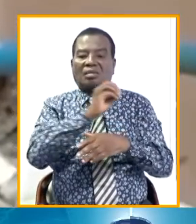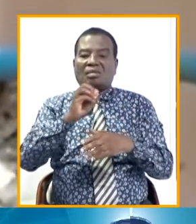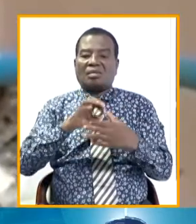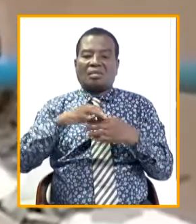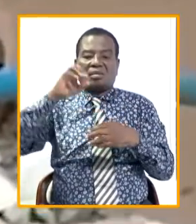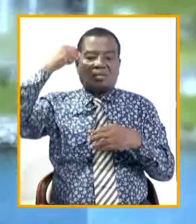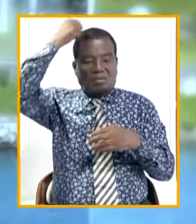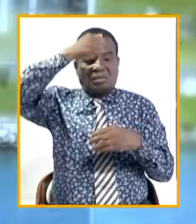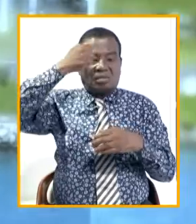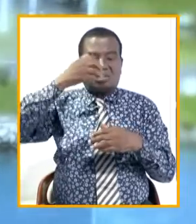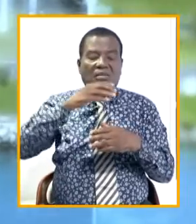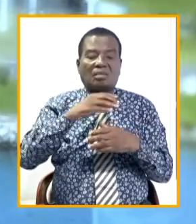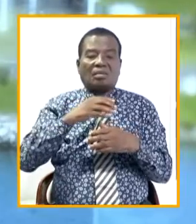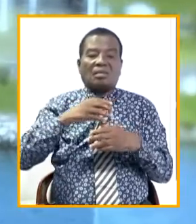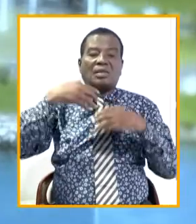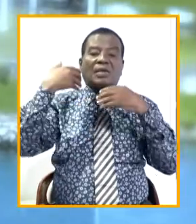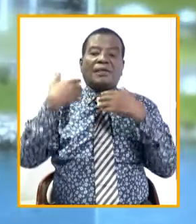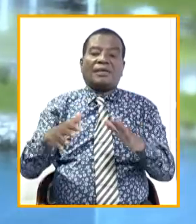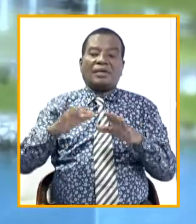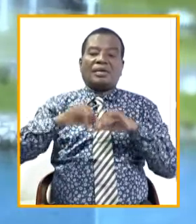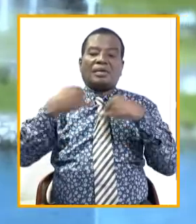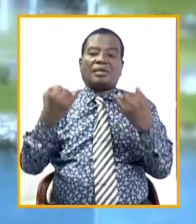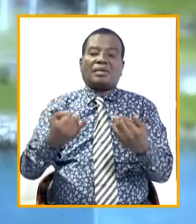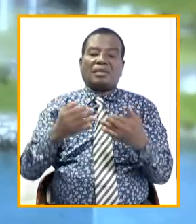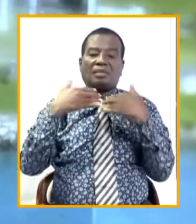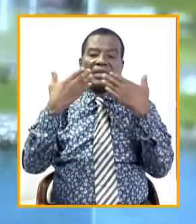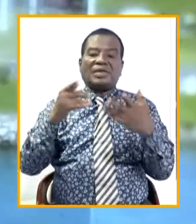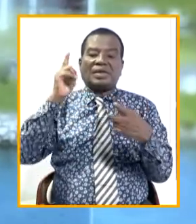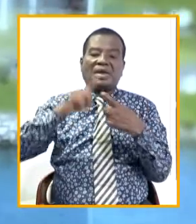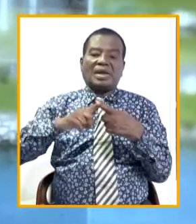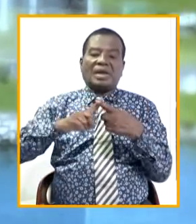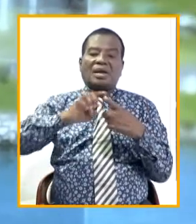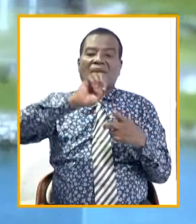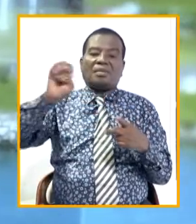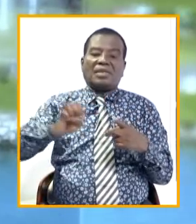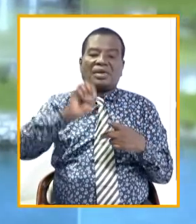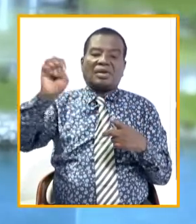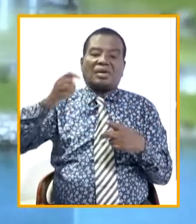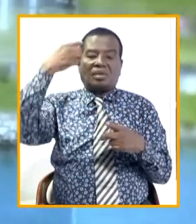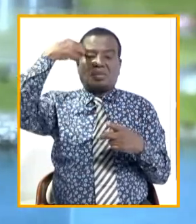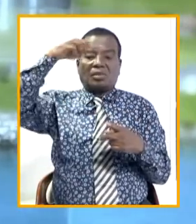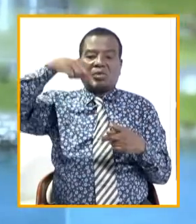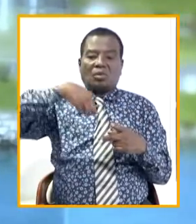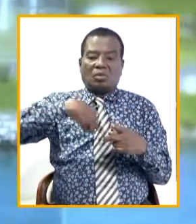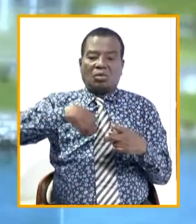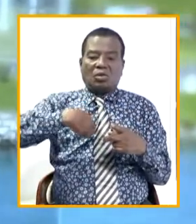Syrie. Voilà, c'est la fin de ce journal. Je vous retrouve demain, mardi 14